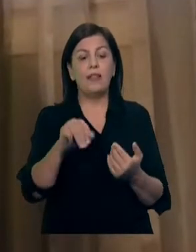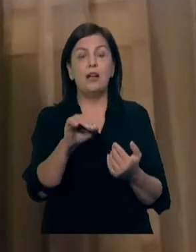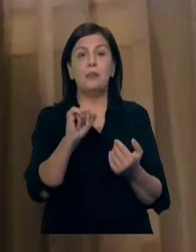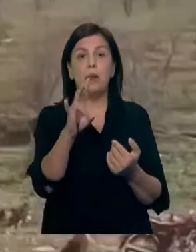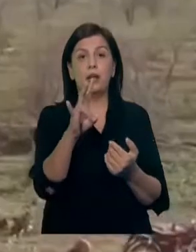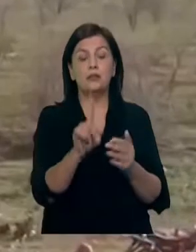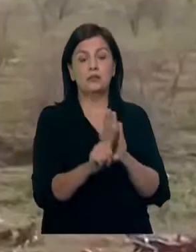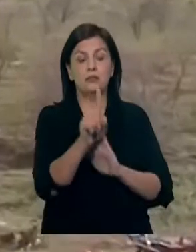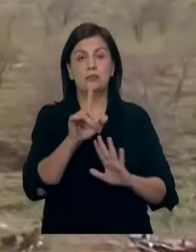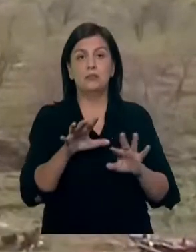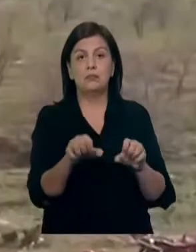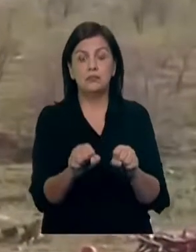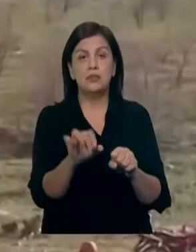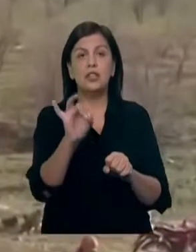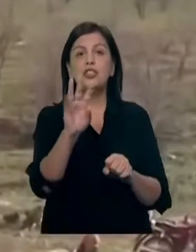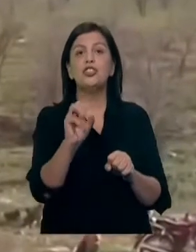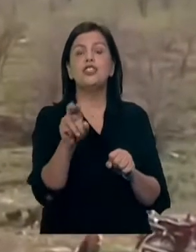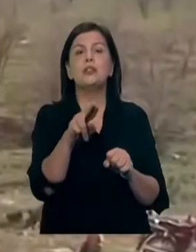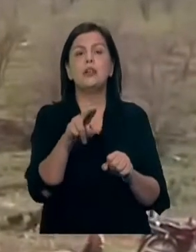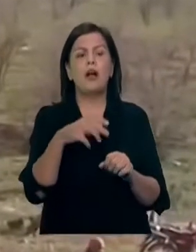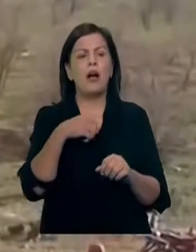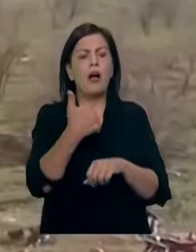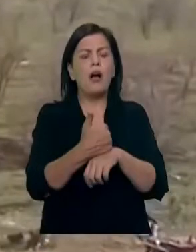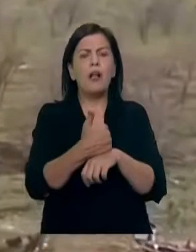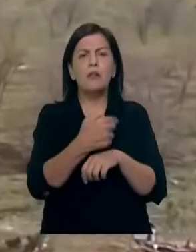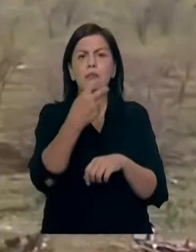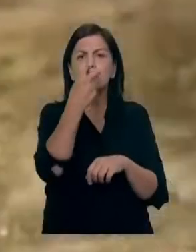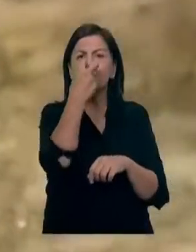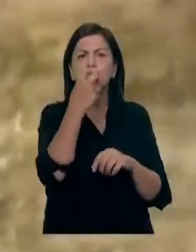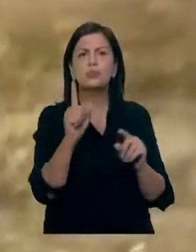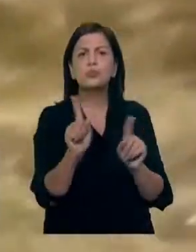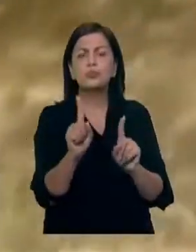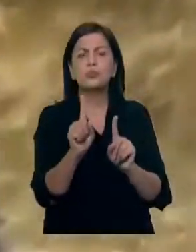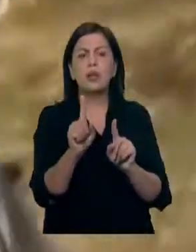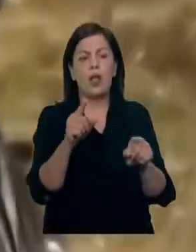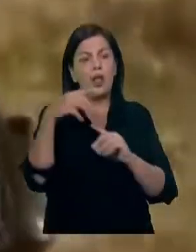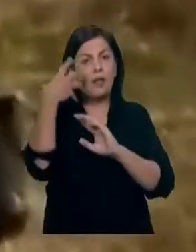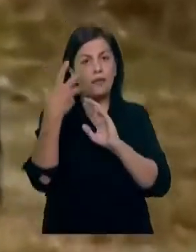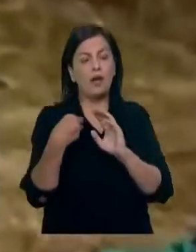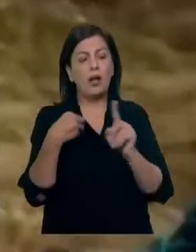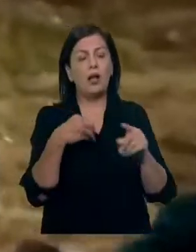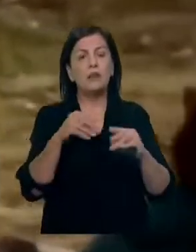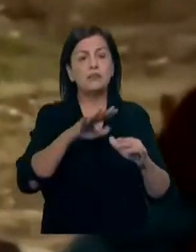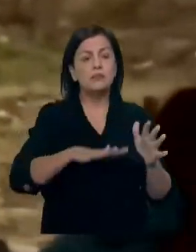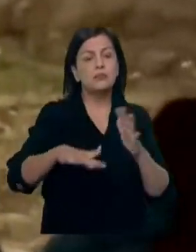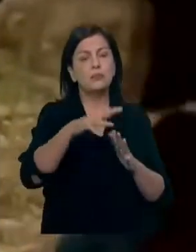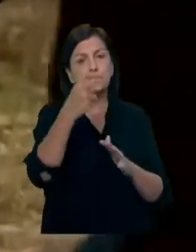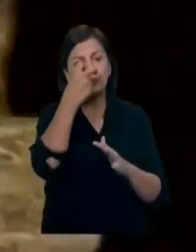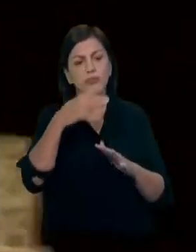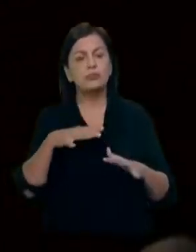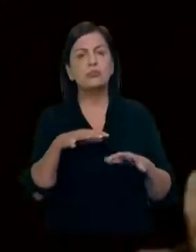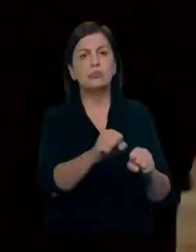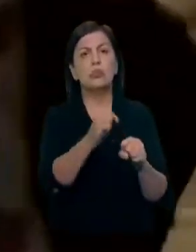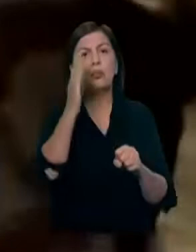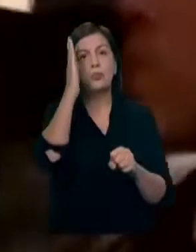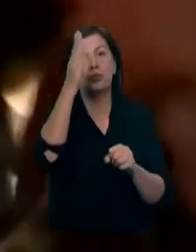ilə üzə çıxıb. IŞİD-in əsas məqsədi mövcudluğunu sübut etməklə yanaşı, Əfqanistana ərazi iddiası irəli sürmək və hakimiyyətdə